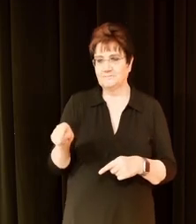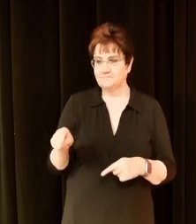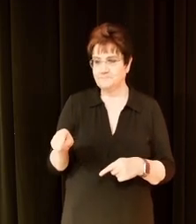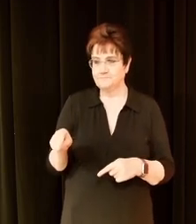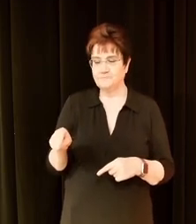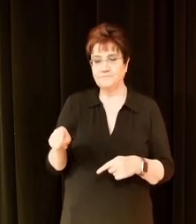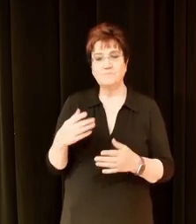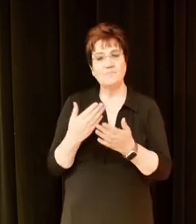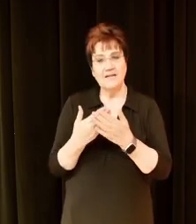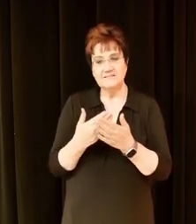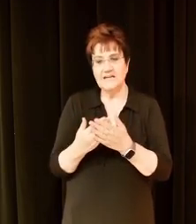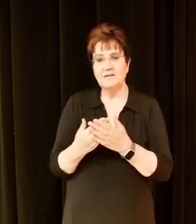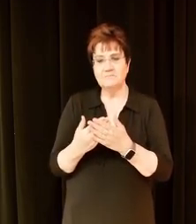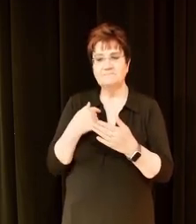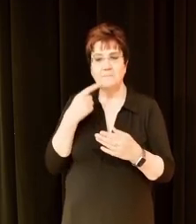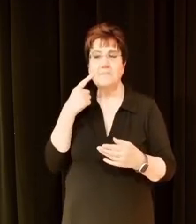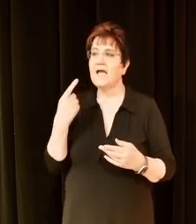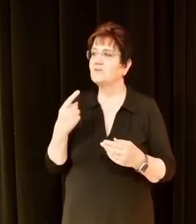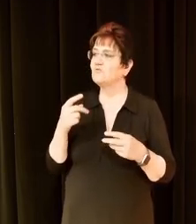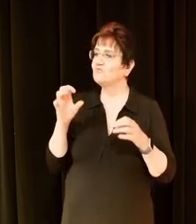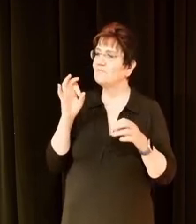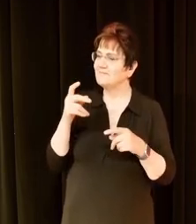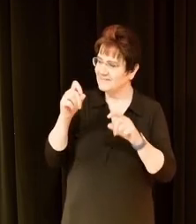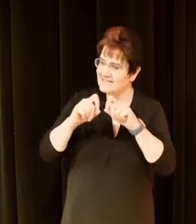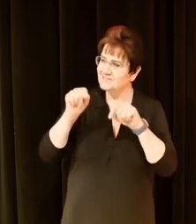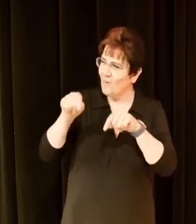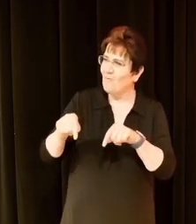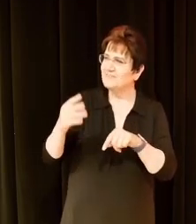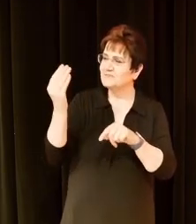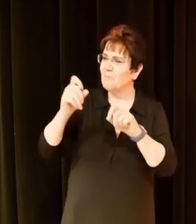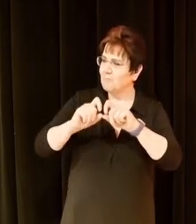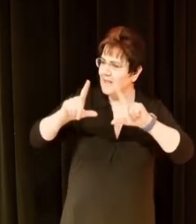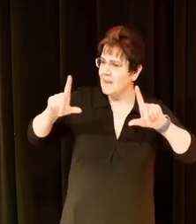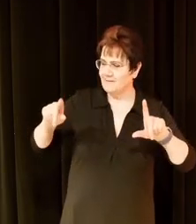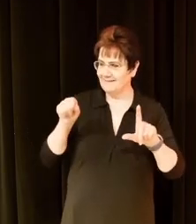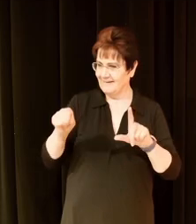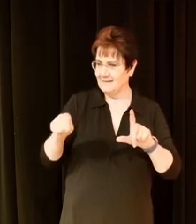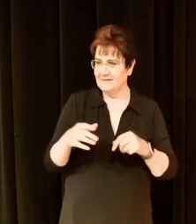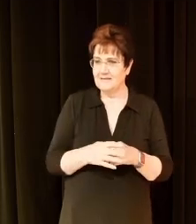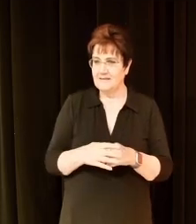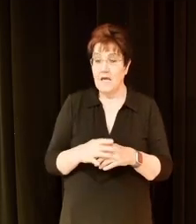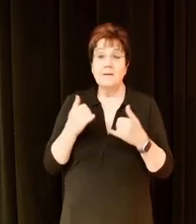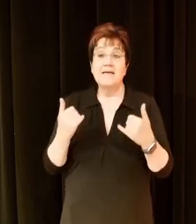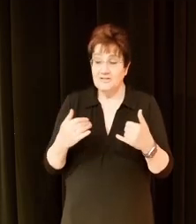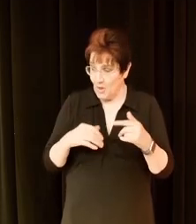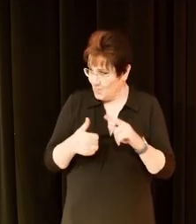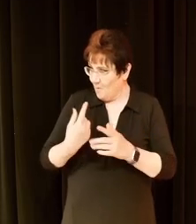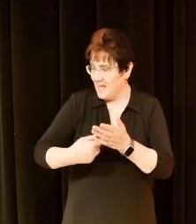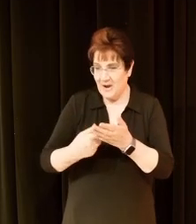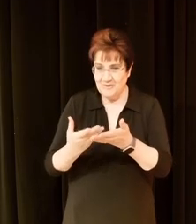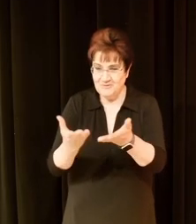würde ich gerne sozusagen zum Einstieg als Bild verwenden. Aber ich strapaziere Sie nochmal. Und zwar habe ich